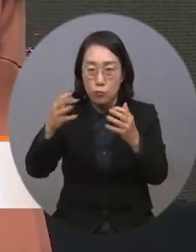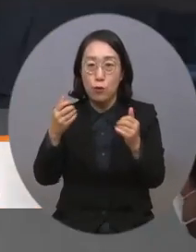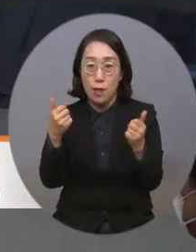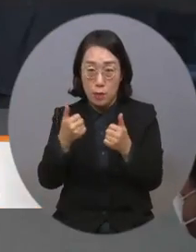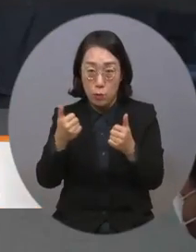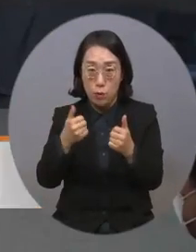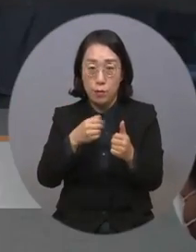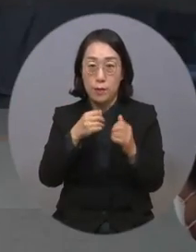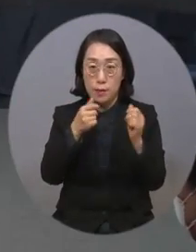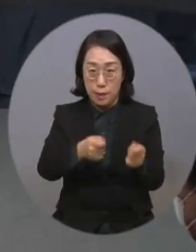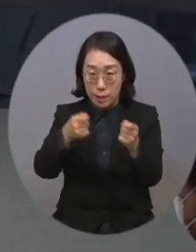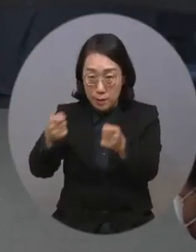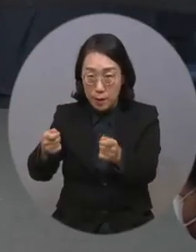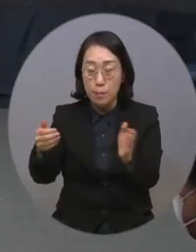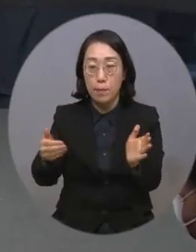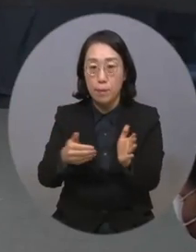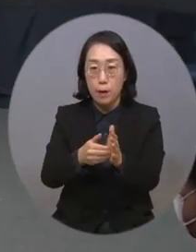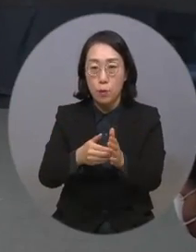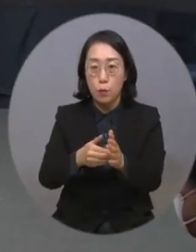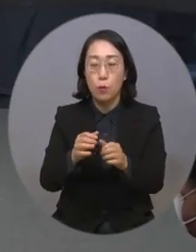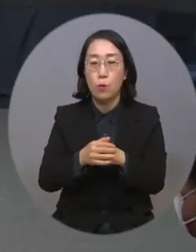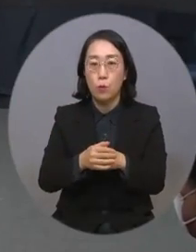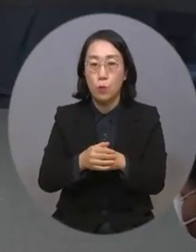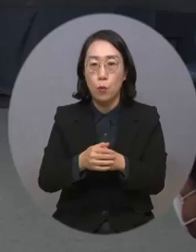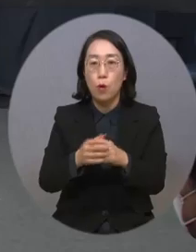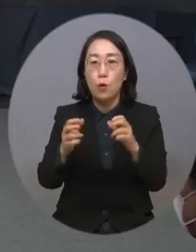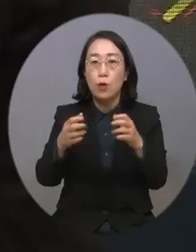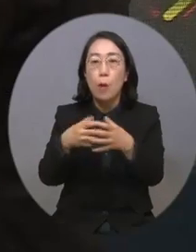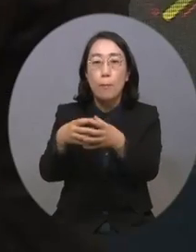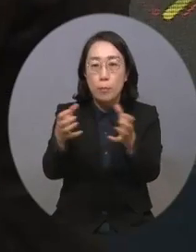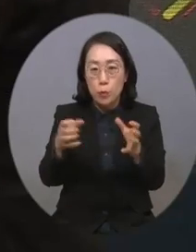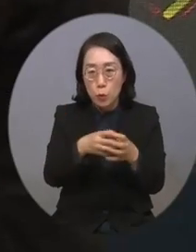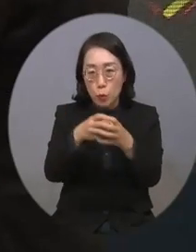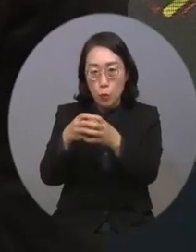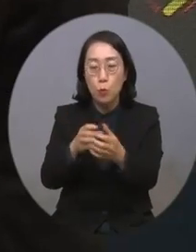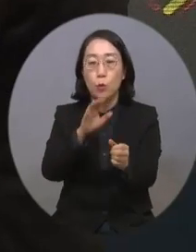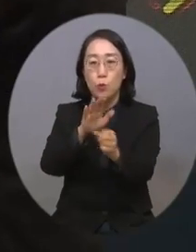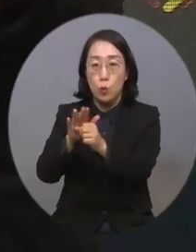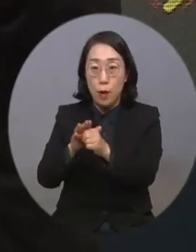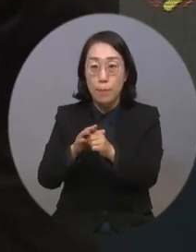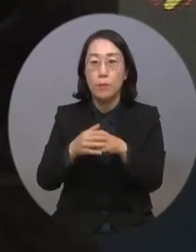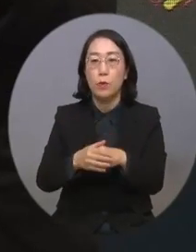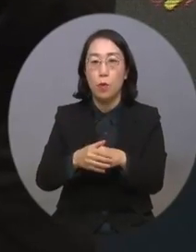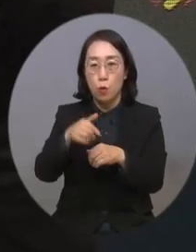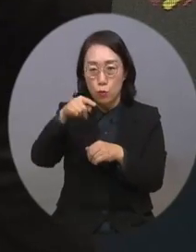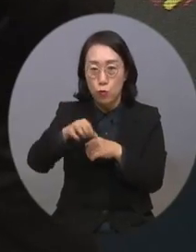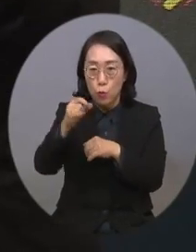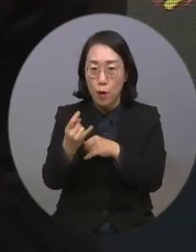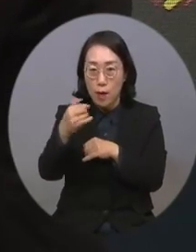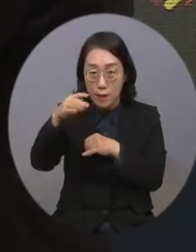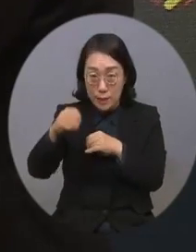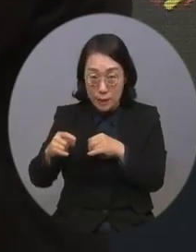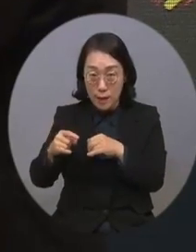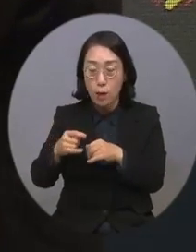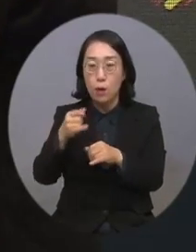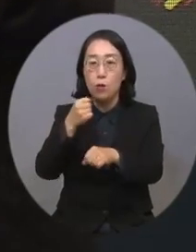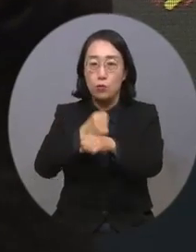선정됐으며 김세길 3명 장애인기업협동조합 이사장에게 국회의장 공로장이